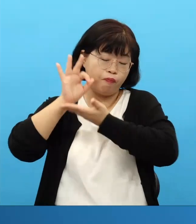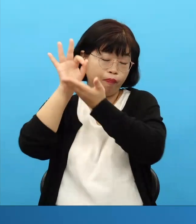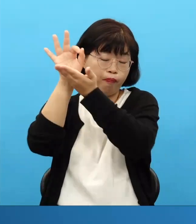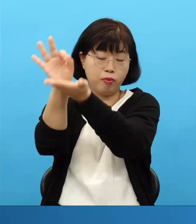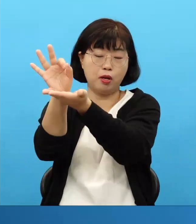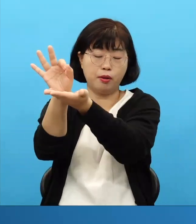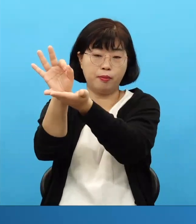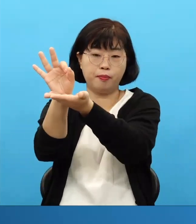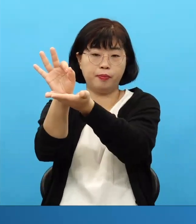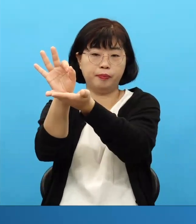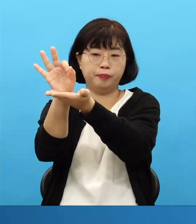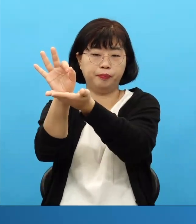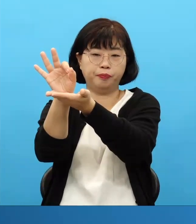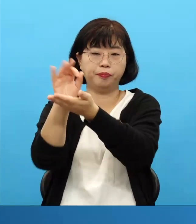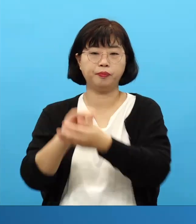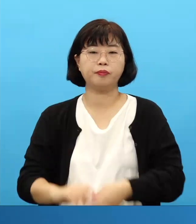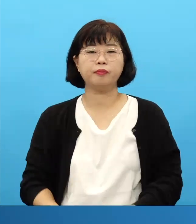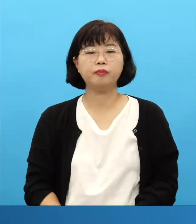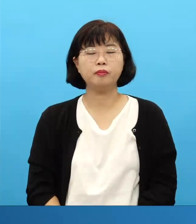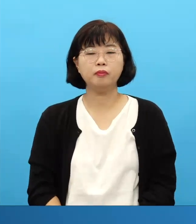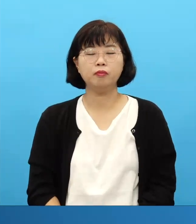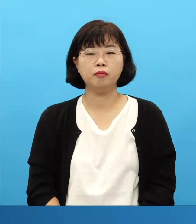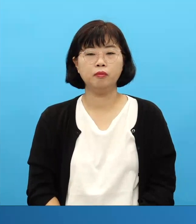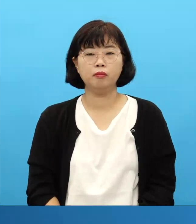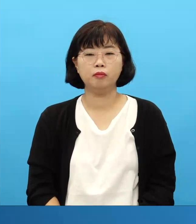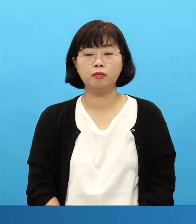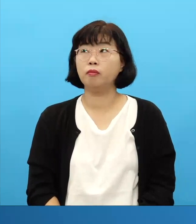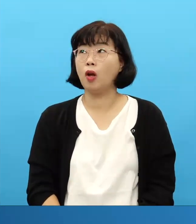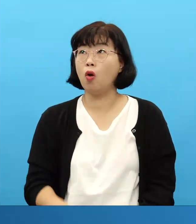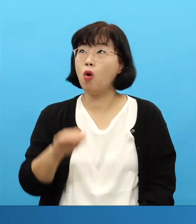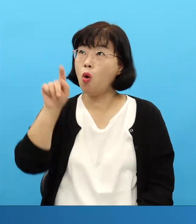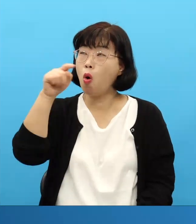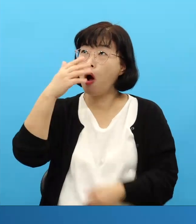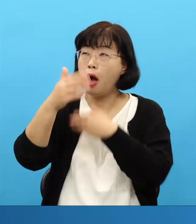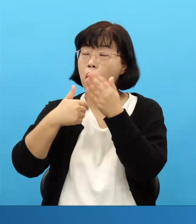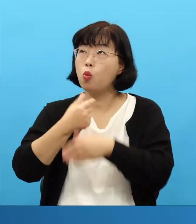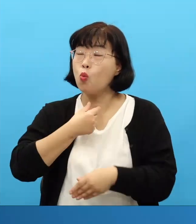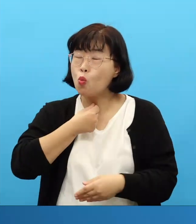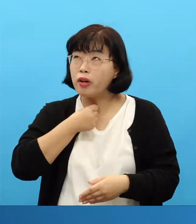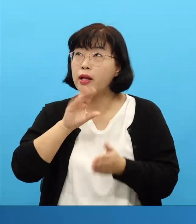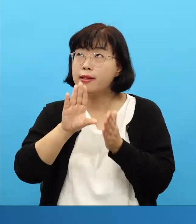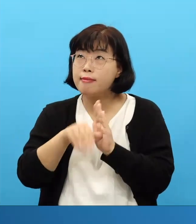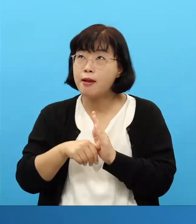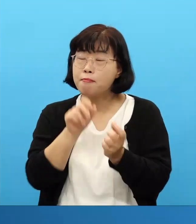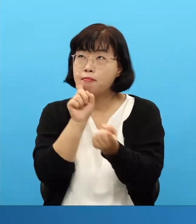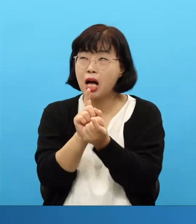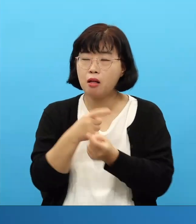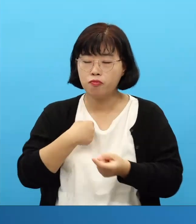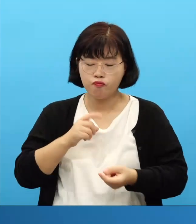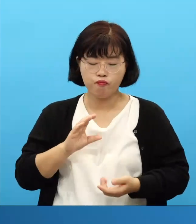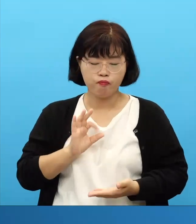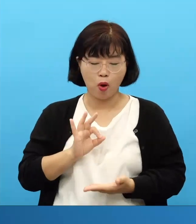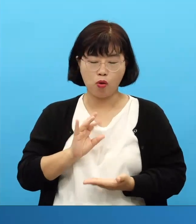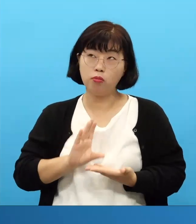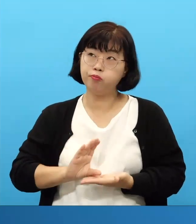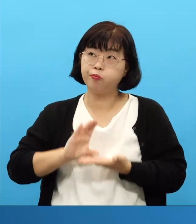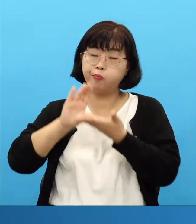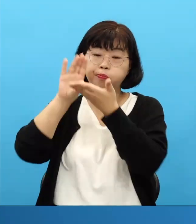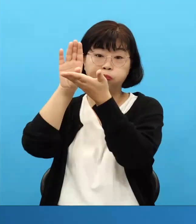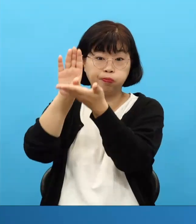it before God. 이게 중요한 시간표입니다. And this was the important time schedule. 초대교회가 지금